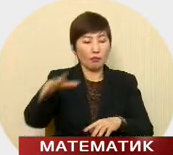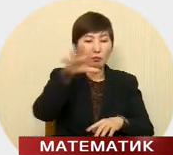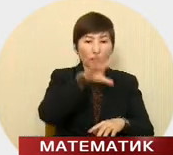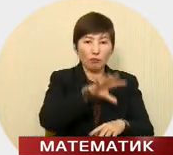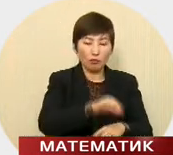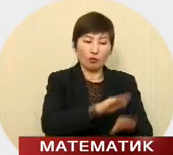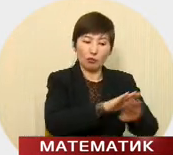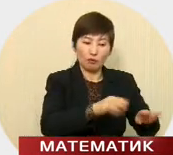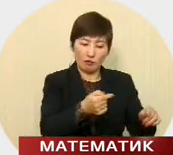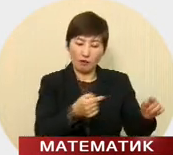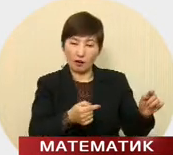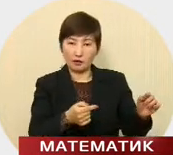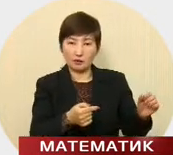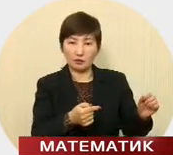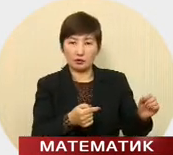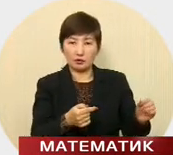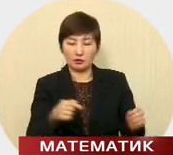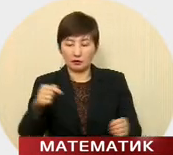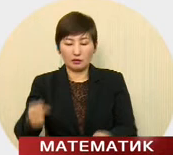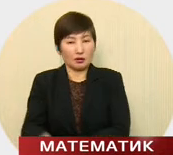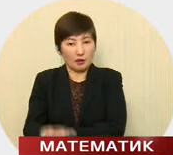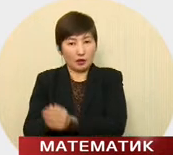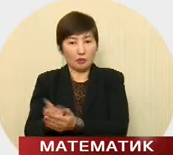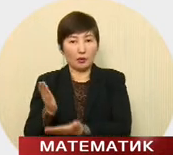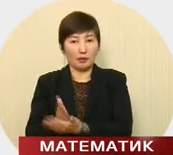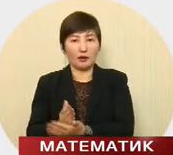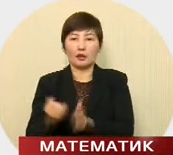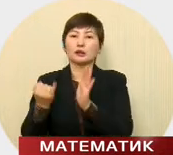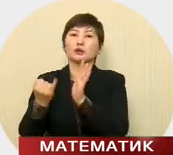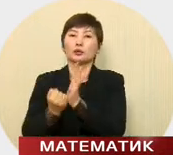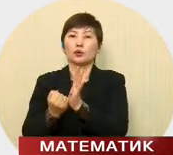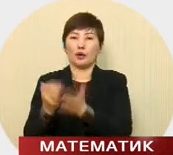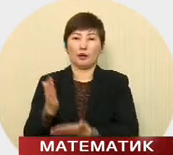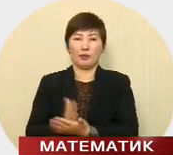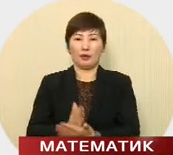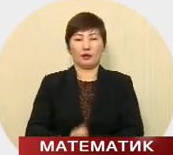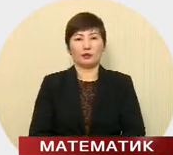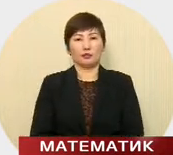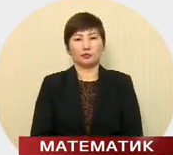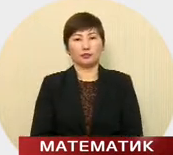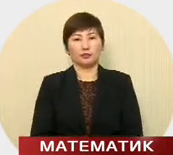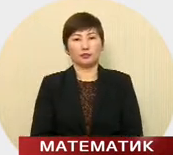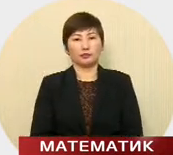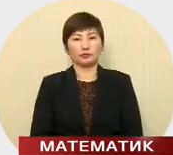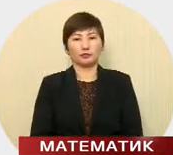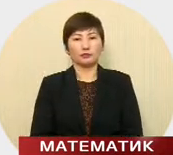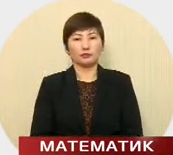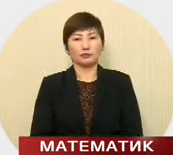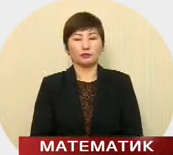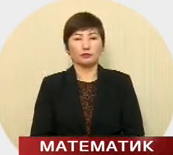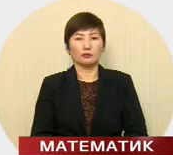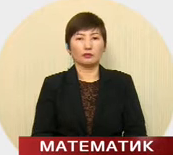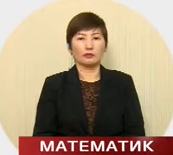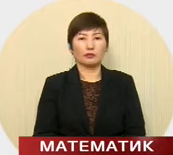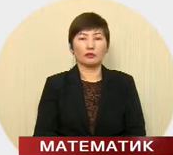болоо. За гар бөмбөгөөр хичээлдэг сурагчдын тоо маань 6 байна гэж гарч ирхнэ. За одоо бүгдээрээ